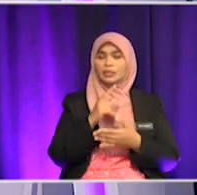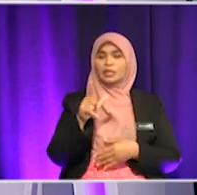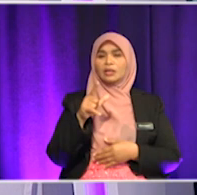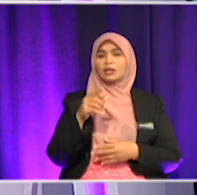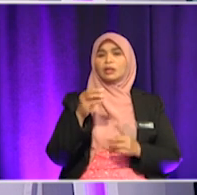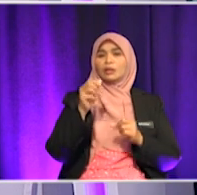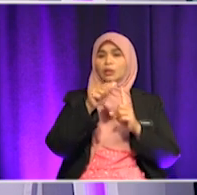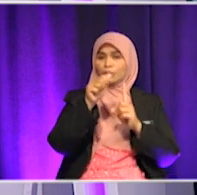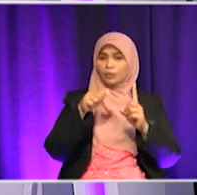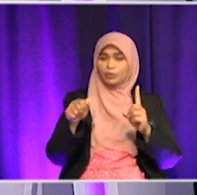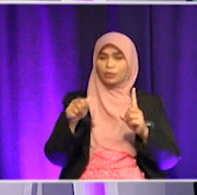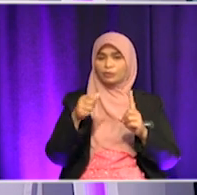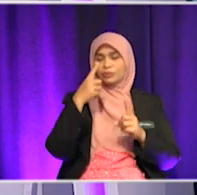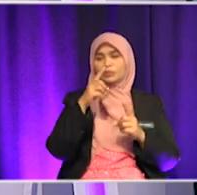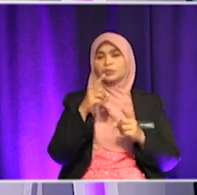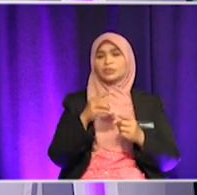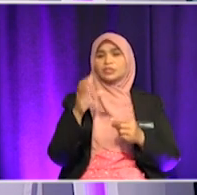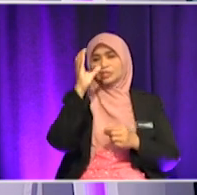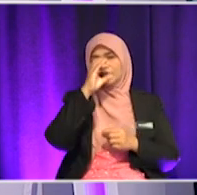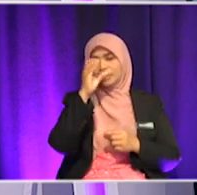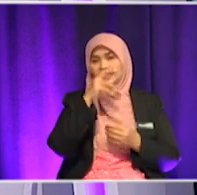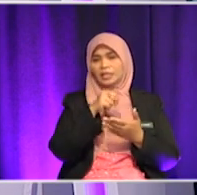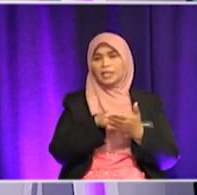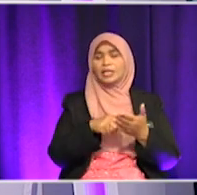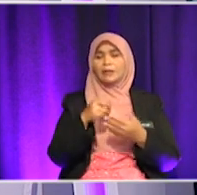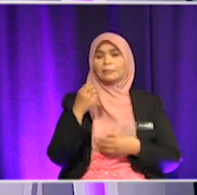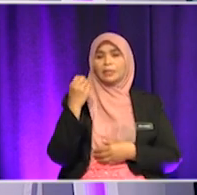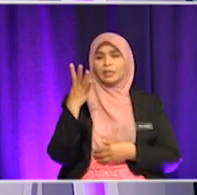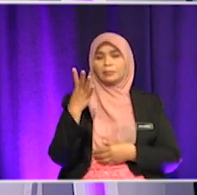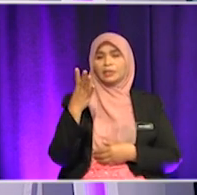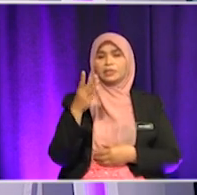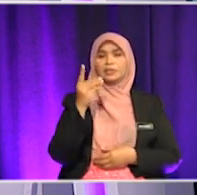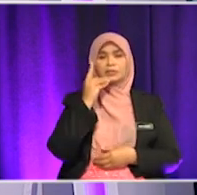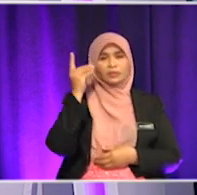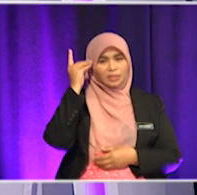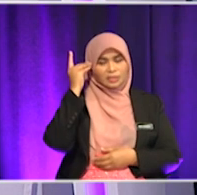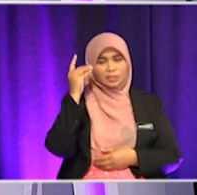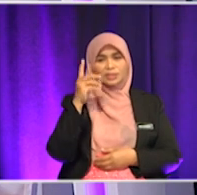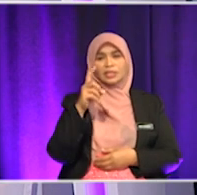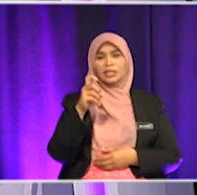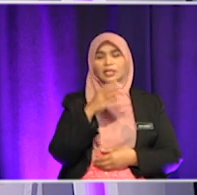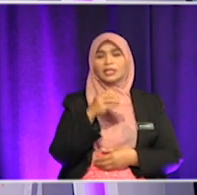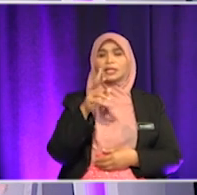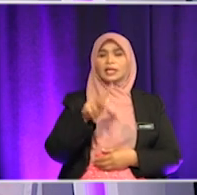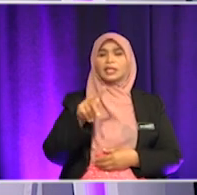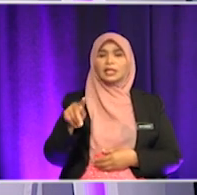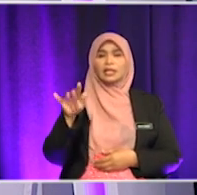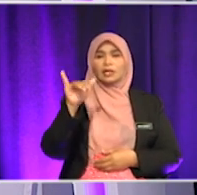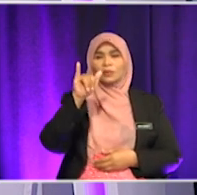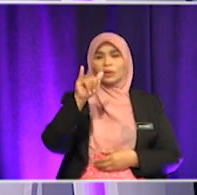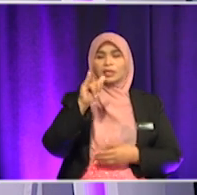yang kita perlu cari nilainya berapa. Betul. Jadi kita ada X dan Y. Dewasa X dan kanak-kanak Y. Jadi kita kena buat